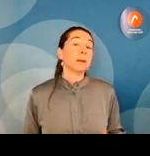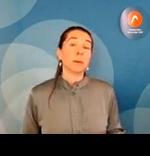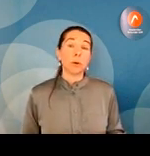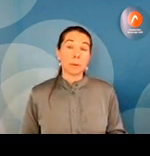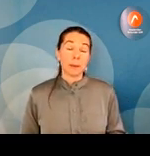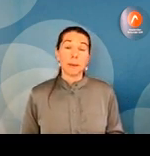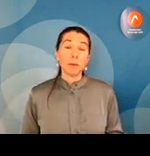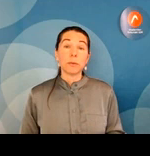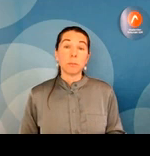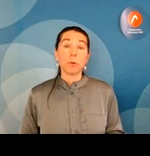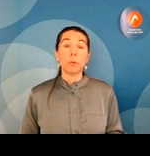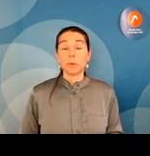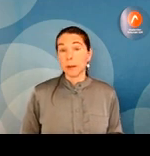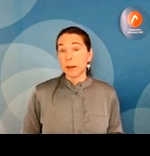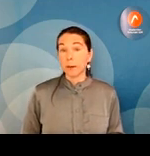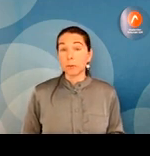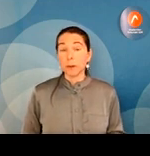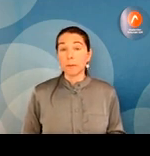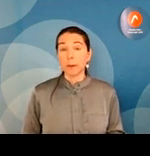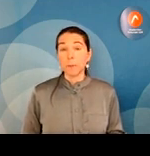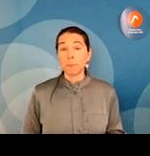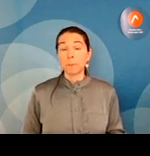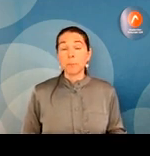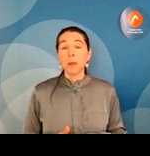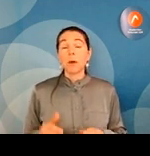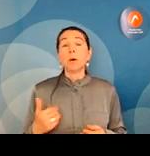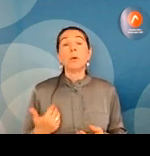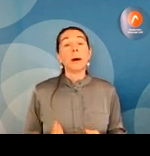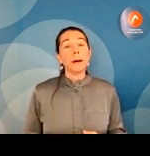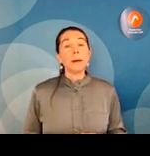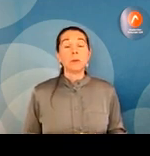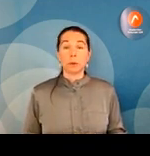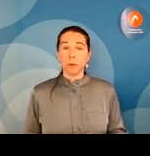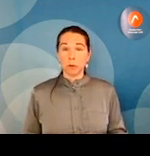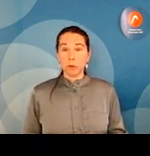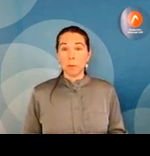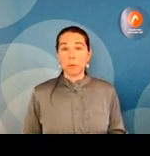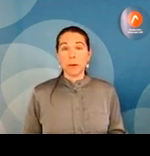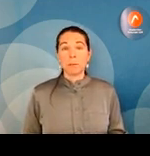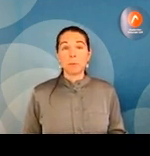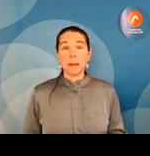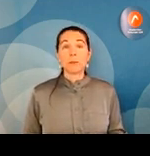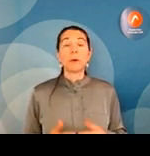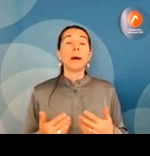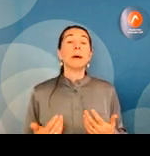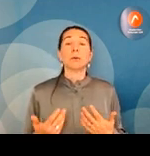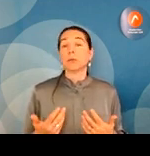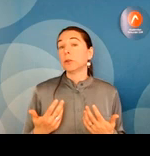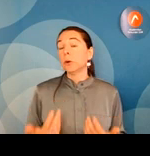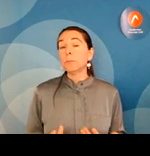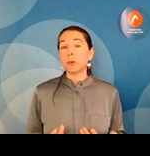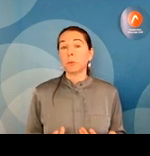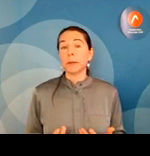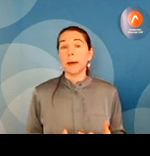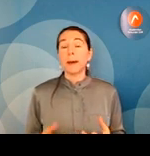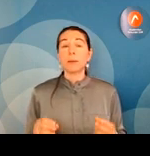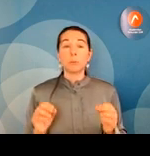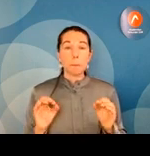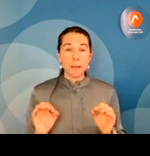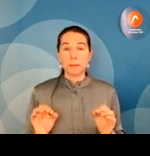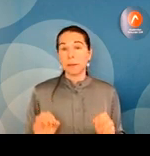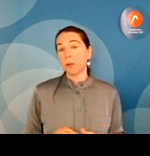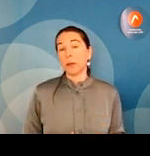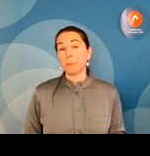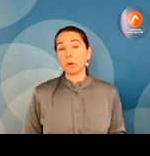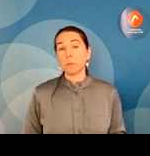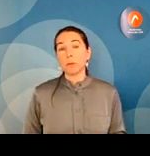ja, men då kanske det är en norm att tänka efter på, hur ser det här ut för andra? Och är det så att vi har nya på vår arbetsplats så är det också att de personerna är liksom